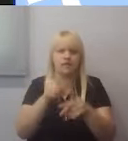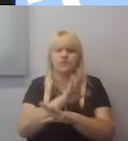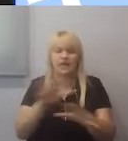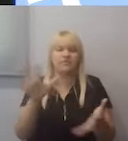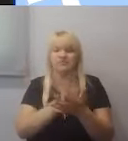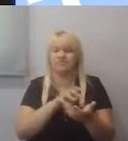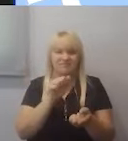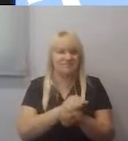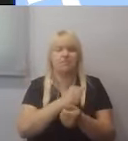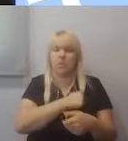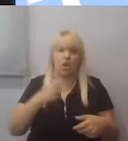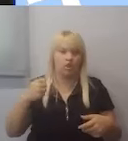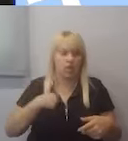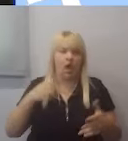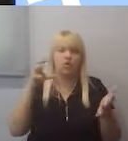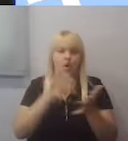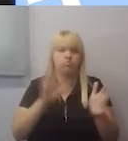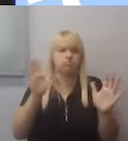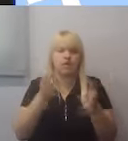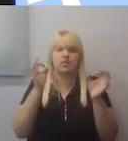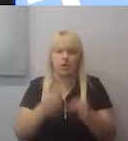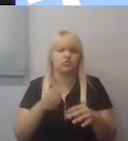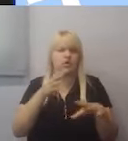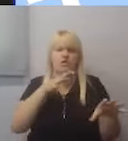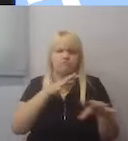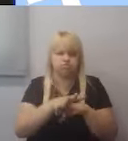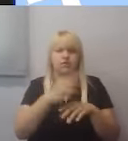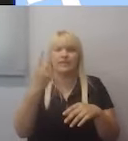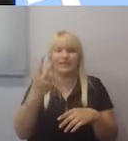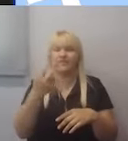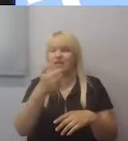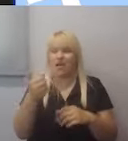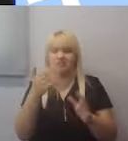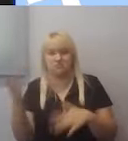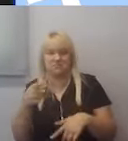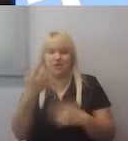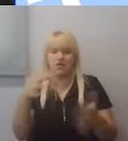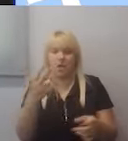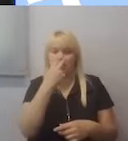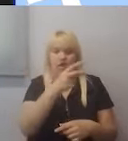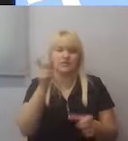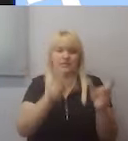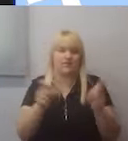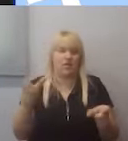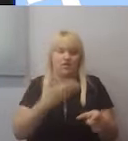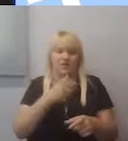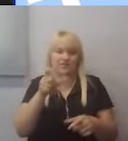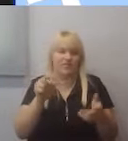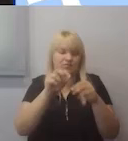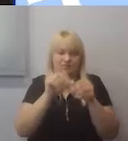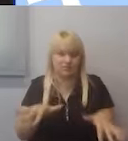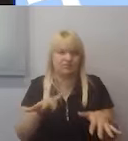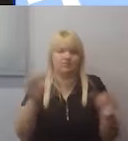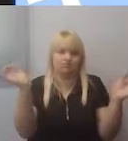militāros objektus bet tagad divar pus gada laikā ir pilnīgi skaidrs ka ir mērķis iznīcināt civilo infrastruktūru jā